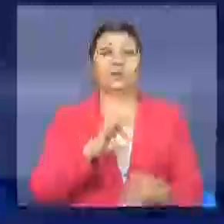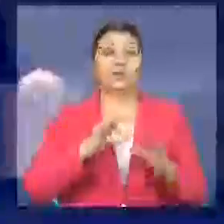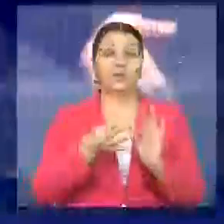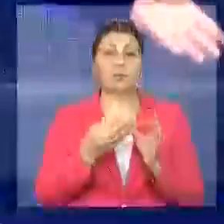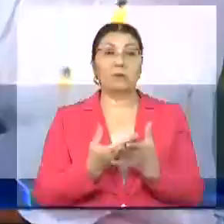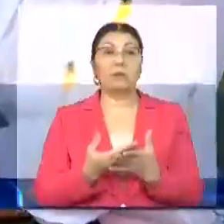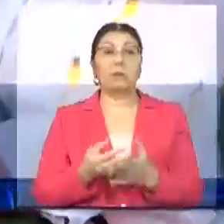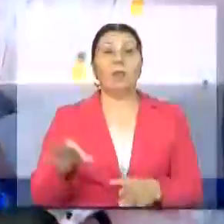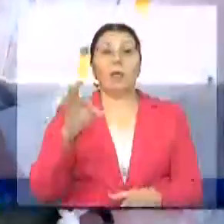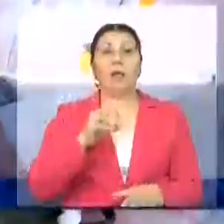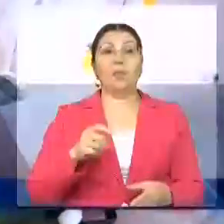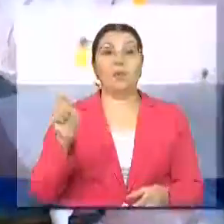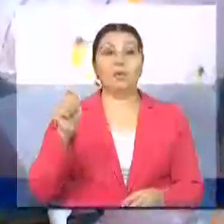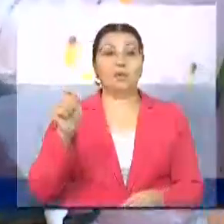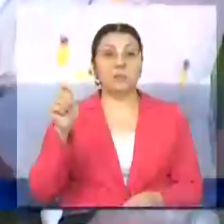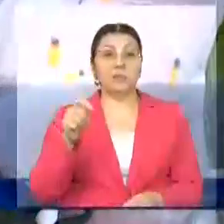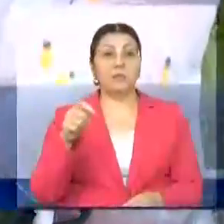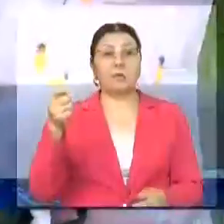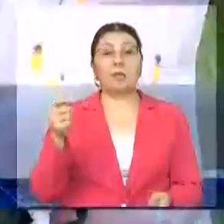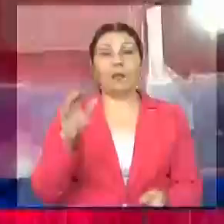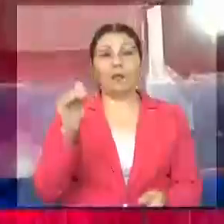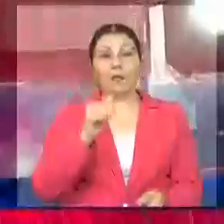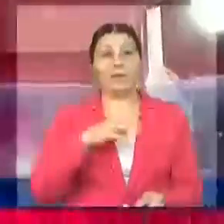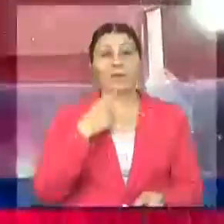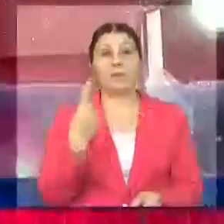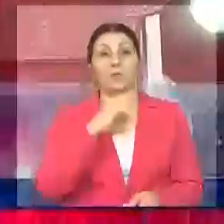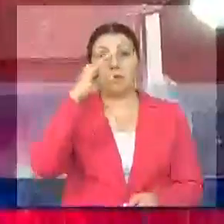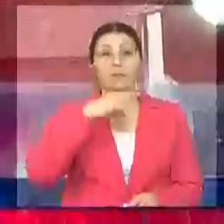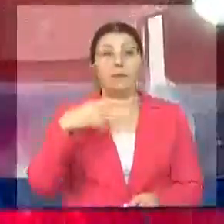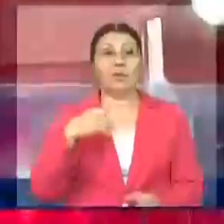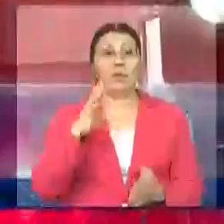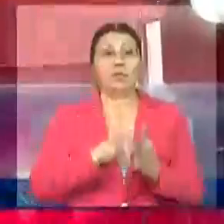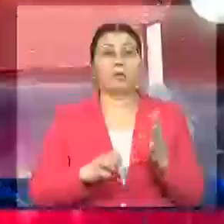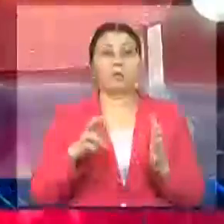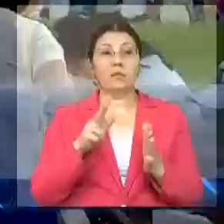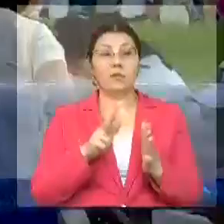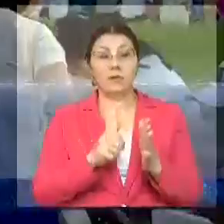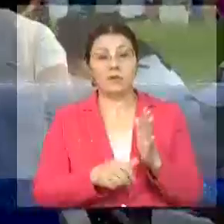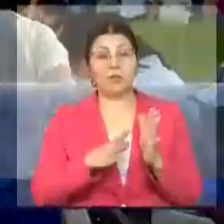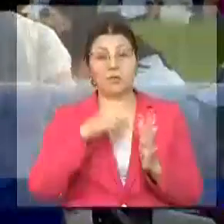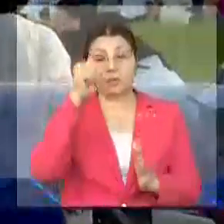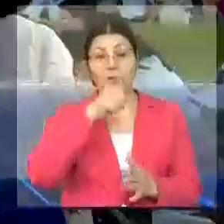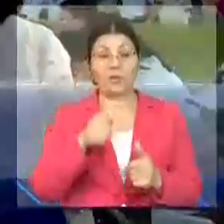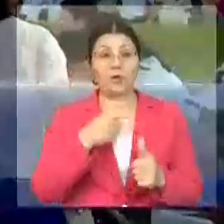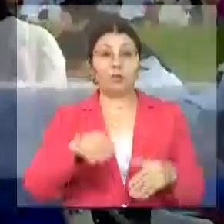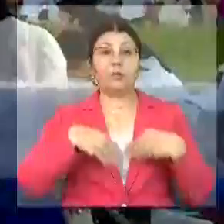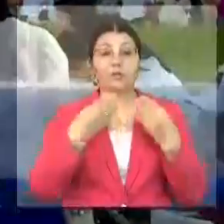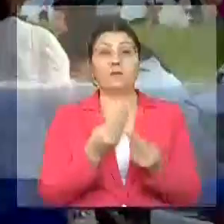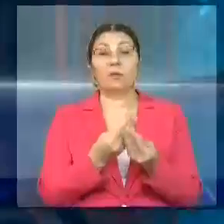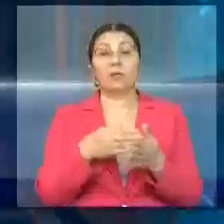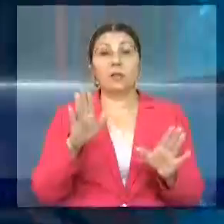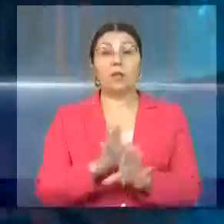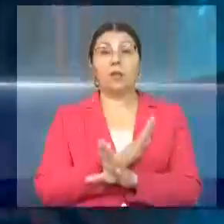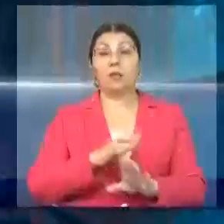сложностями. Областная филармония стала одной из первых в Казахстане. В 1998 году учреждению присвоили имя талантливого музыканта, композитора